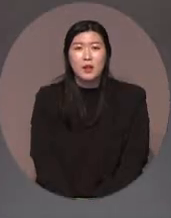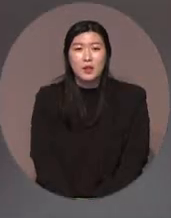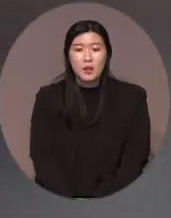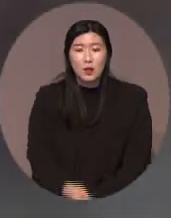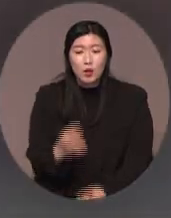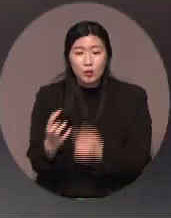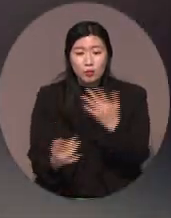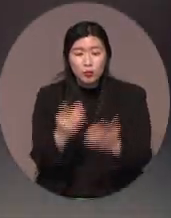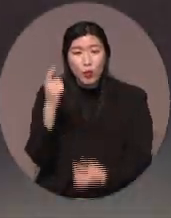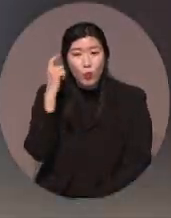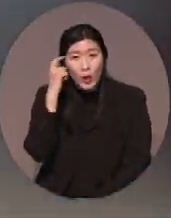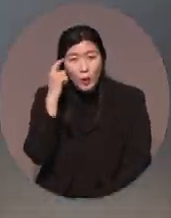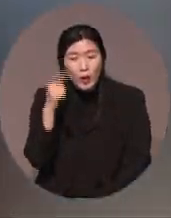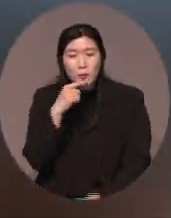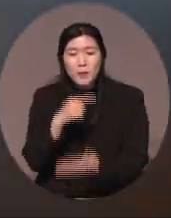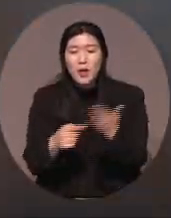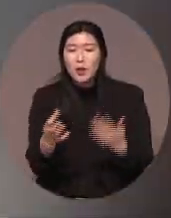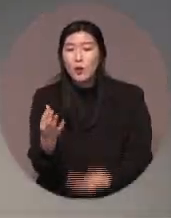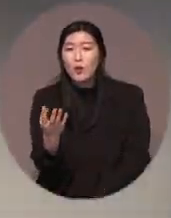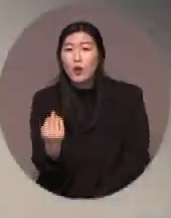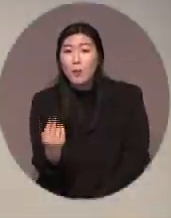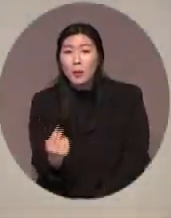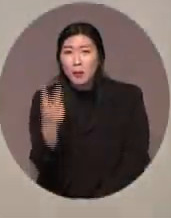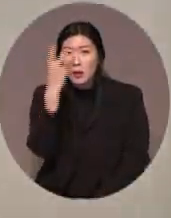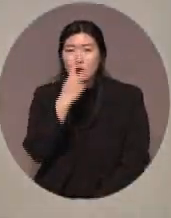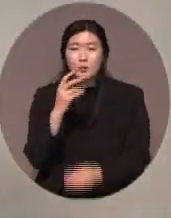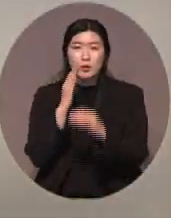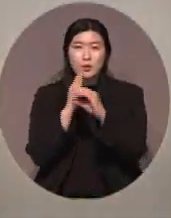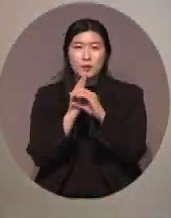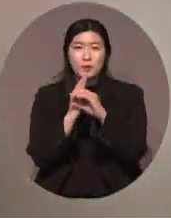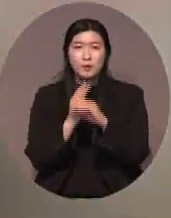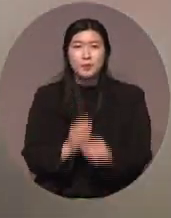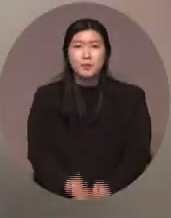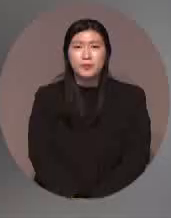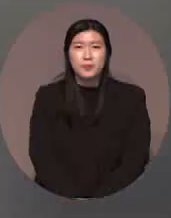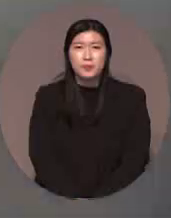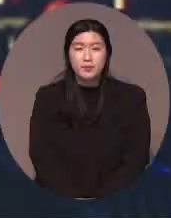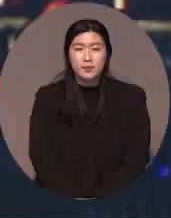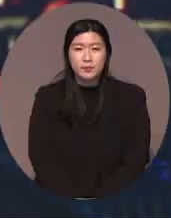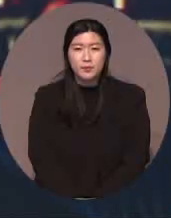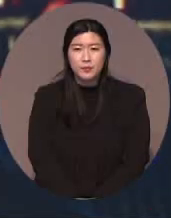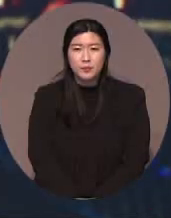소방당국은 정확한 피해규모와 화재 원인을 조사하고 있습니다